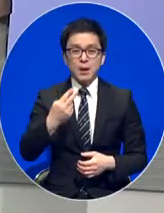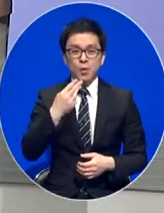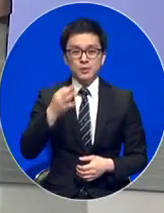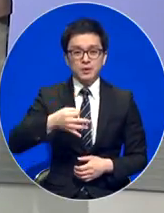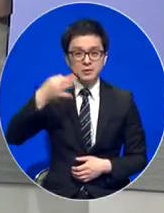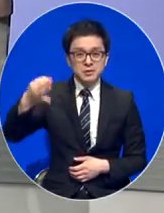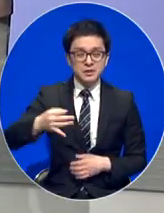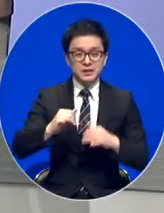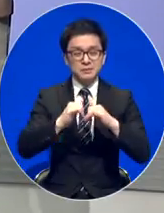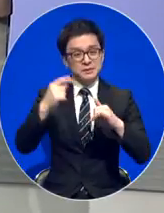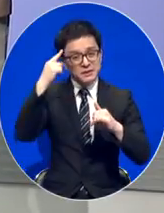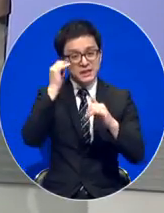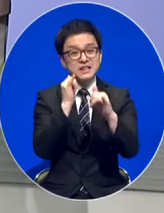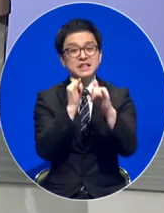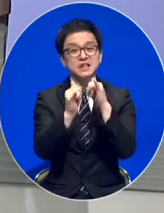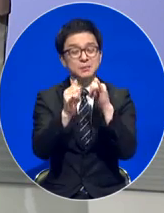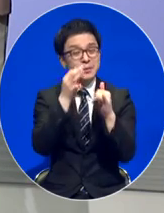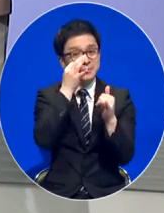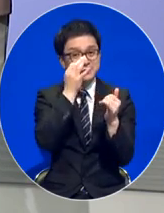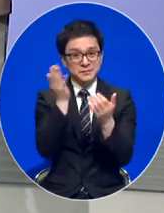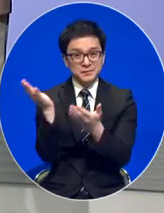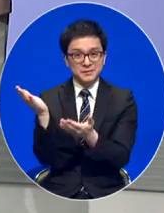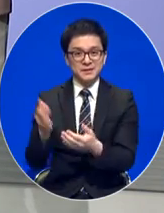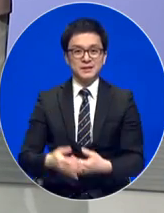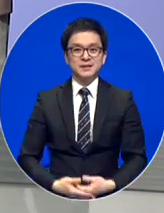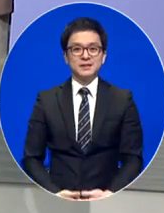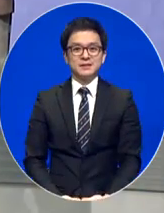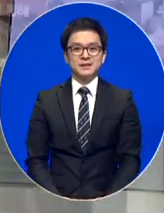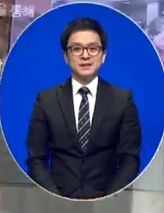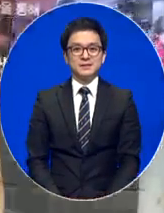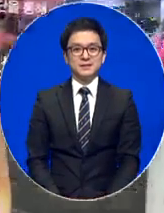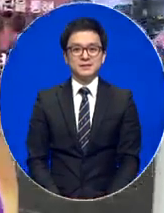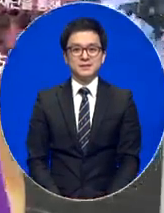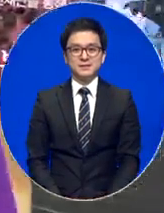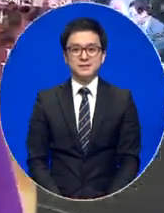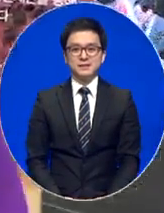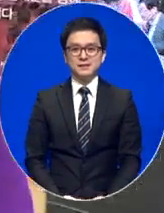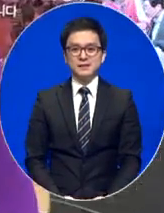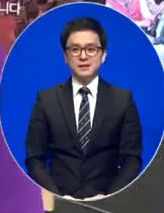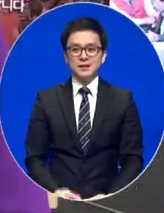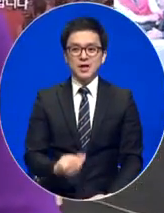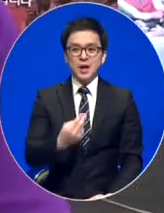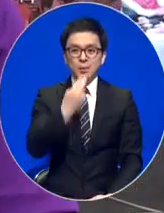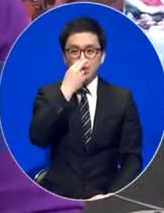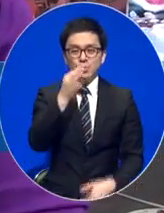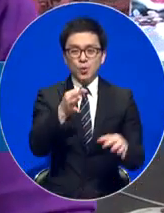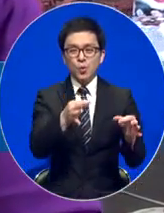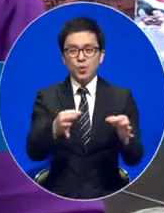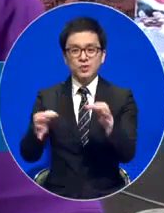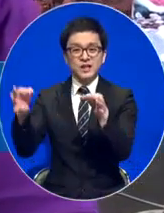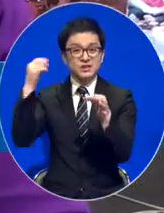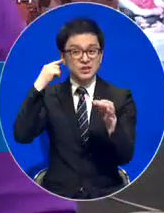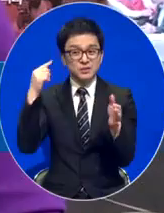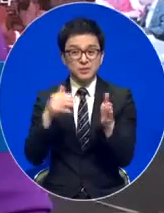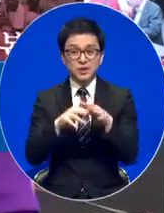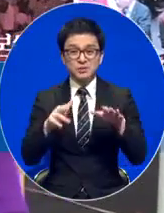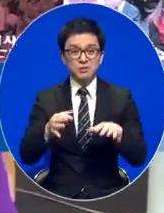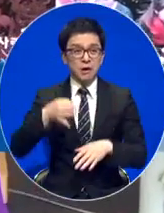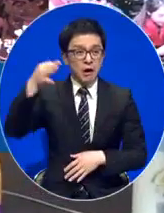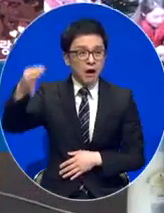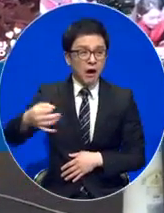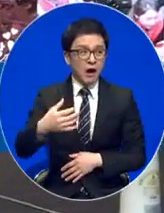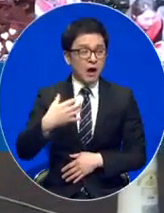보험료를 내는 시민들의 생각을 직접 들어봤습니다. 보험료 오른다는 건 아는데요. 지금도 만만찮게